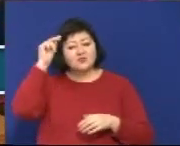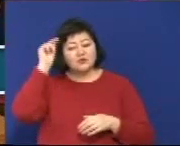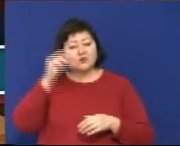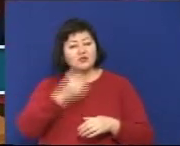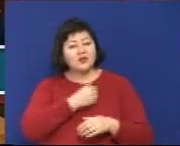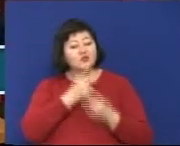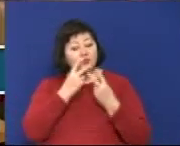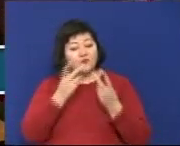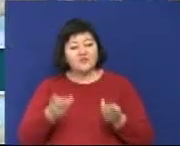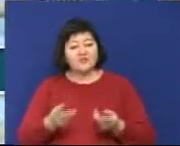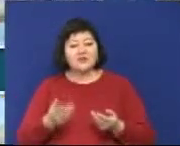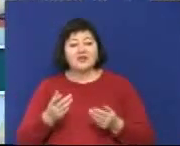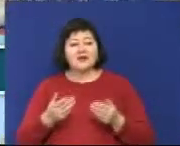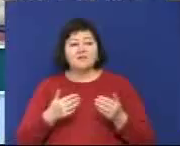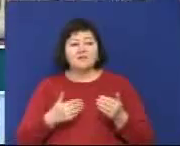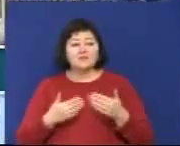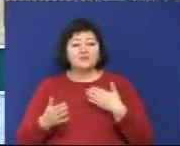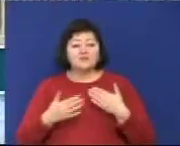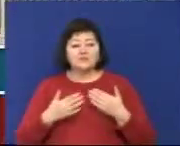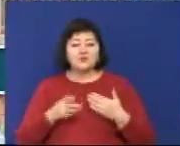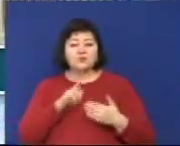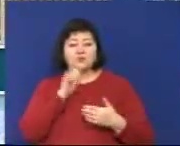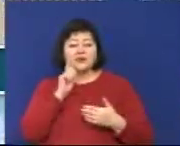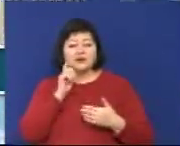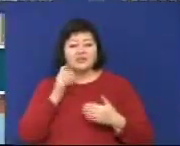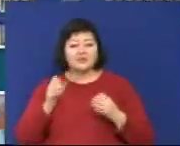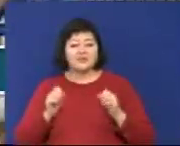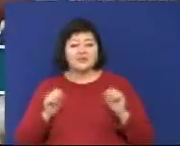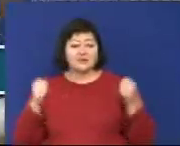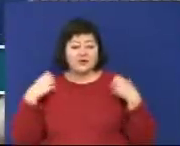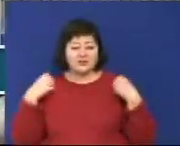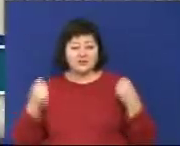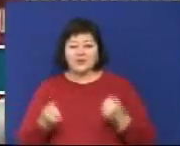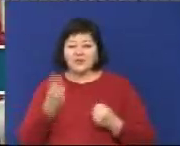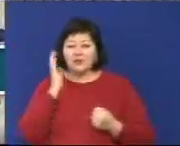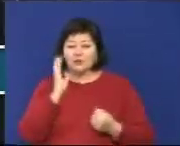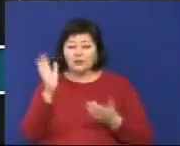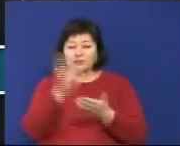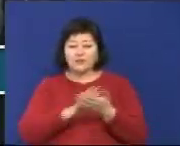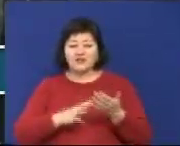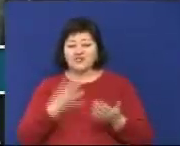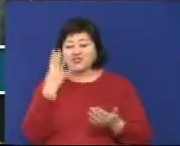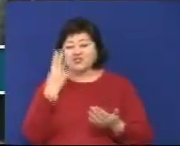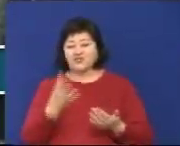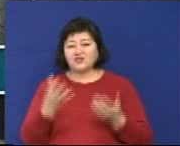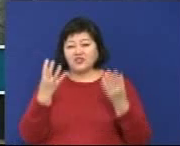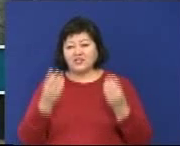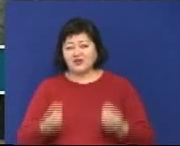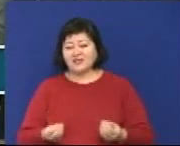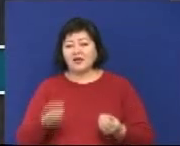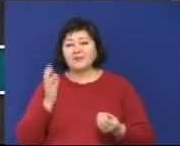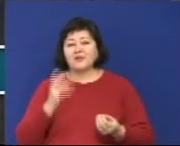Международный турнир среди юниоров продлился 4 дня. Боксеры на протяжении всех соревнований показывали бои высокого